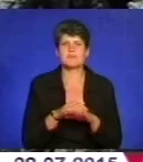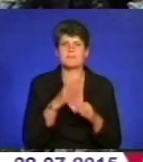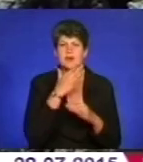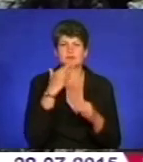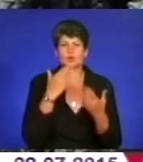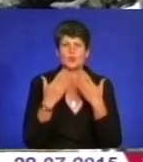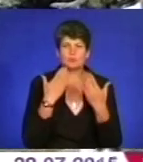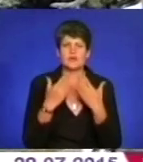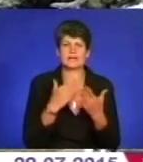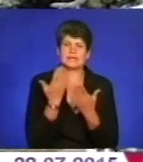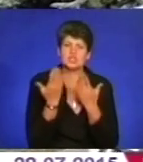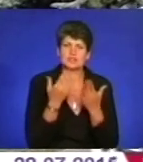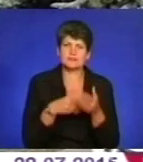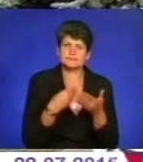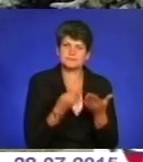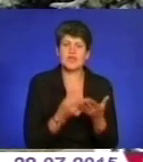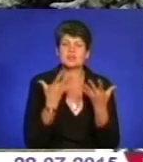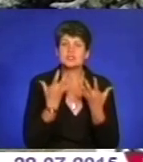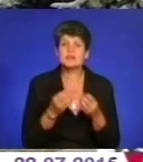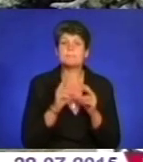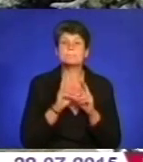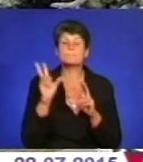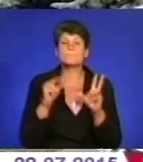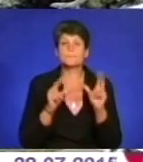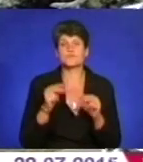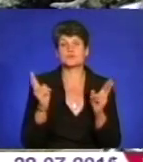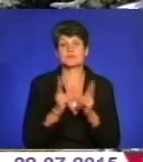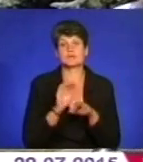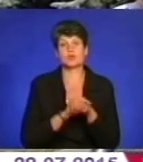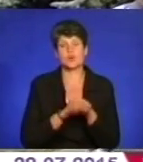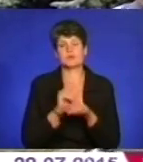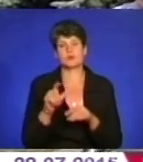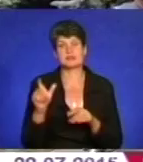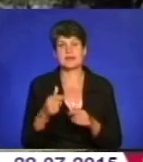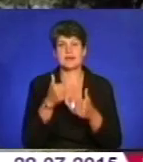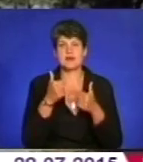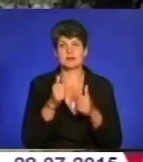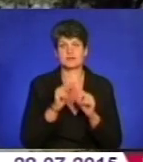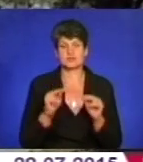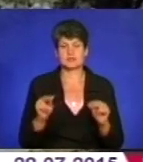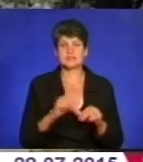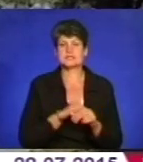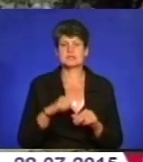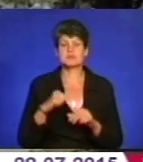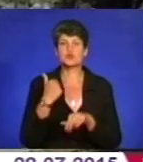розмовляли, мотивували читати. А ще просто пощастило зустріти добрих людей і гарних вчителів. Саме